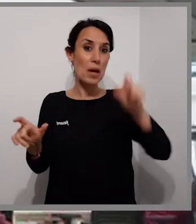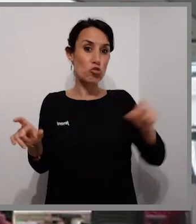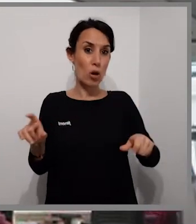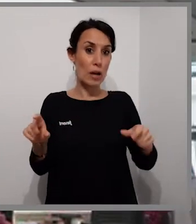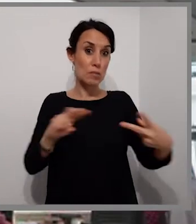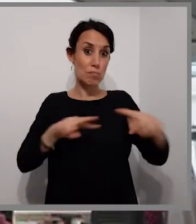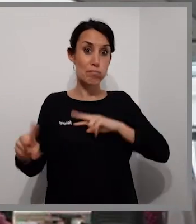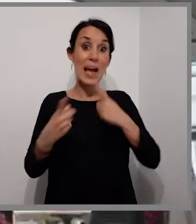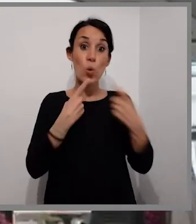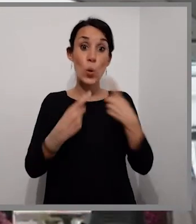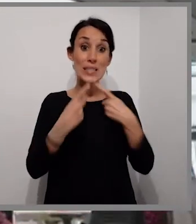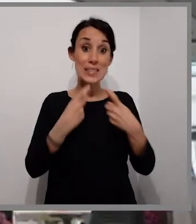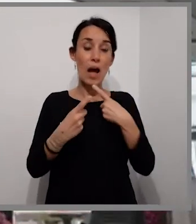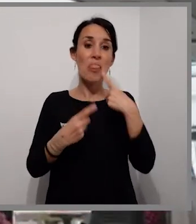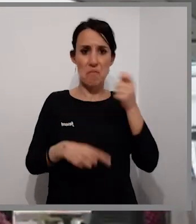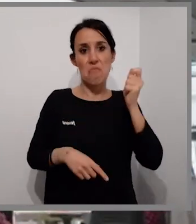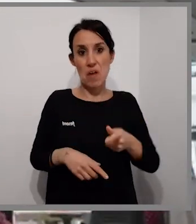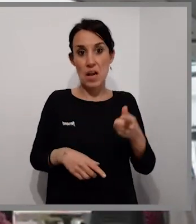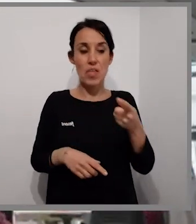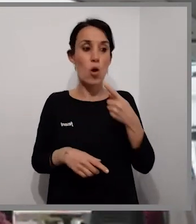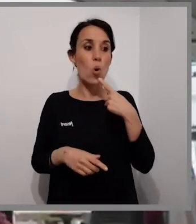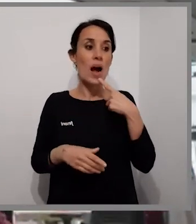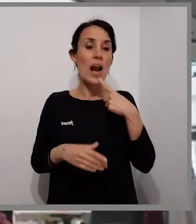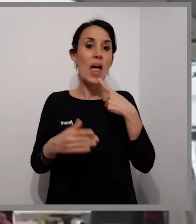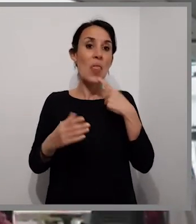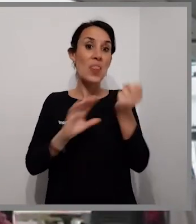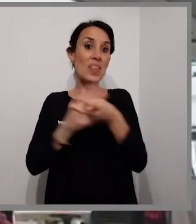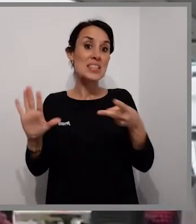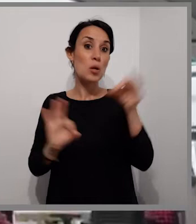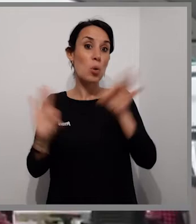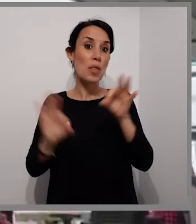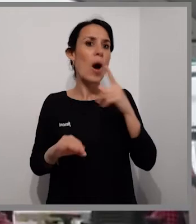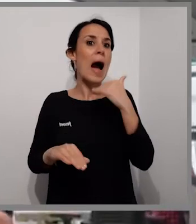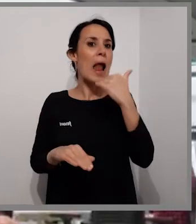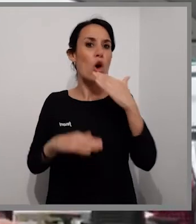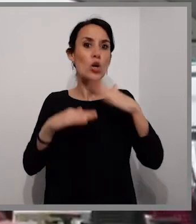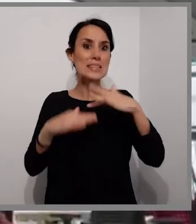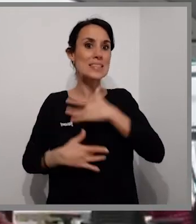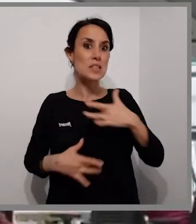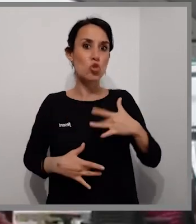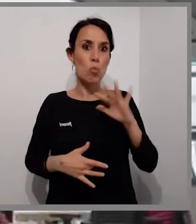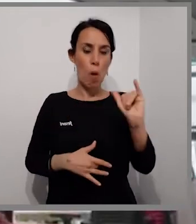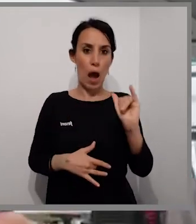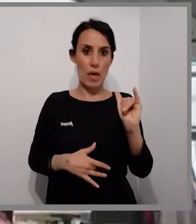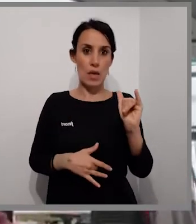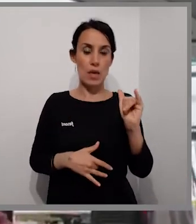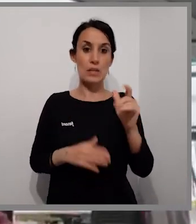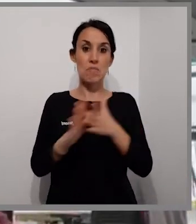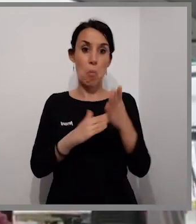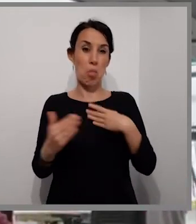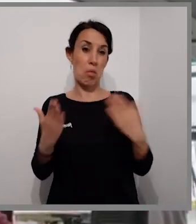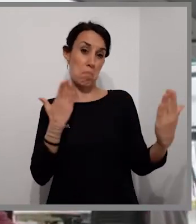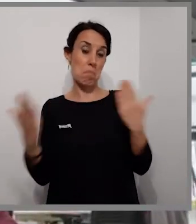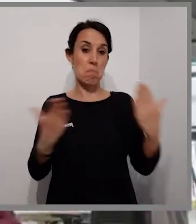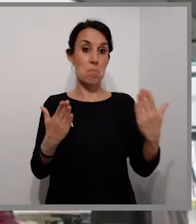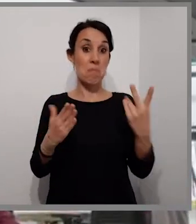persones que havien contestat a aquesta enquesta i que es donaven com a vàlides, hi havia un 17% que tenia almenys un símptoma. Podríem fer un paral·lelisme